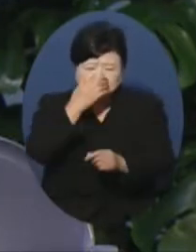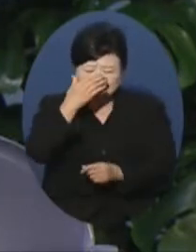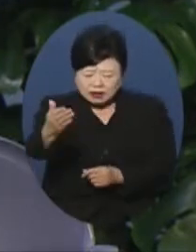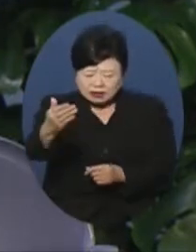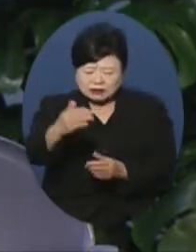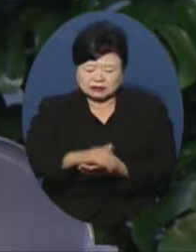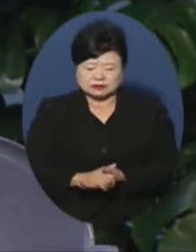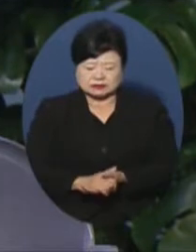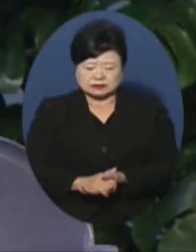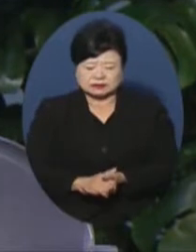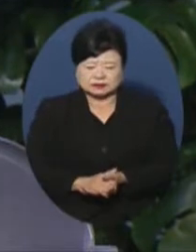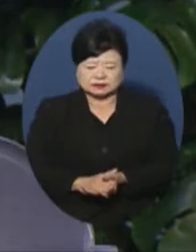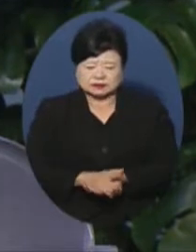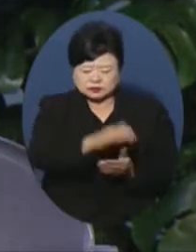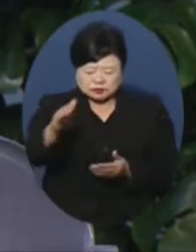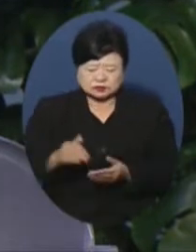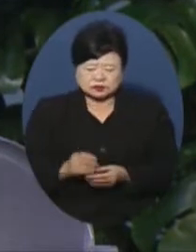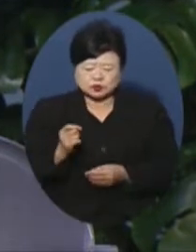있습니다.